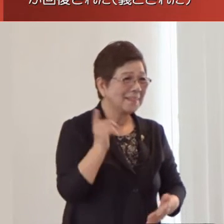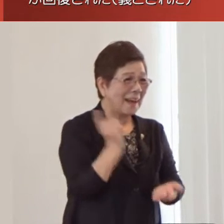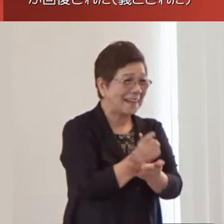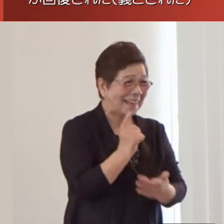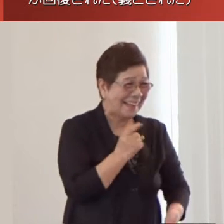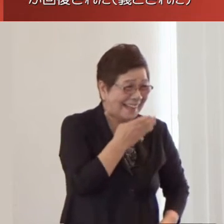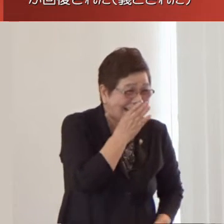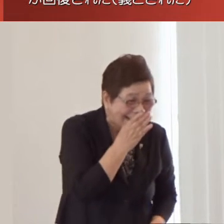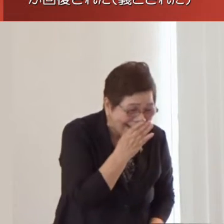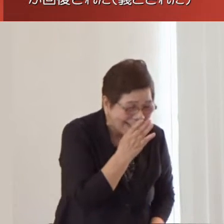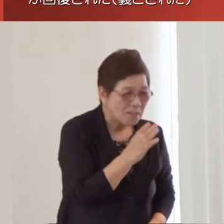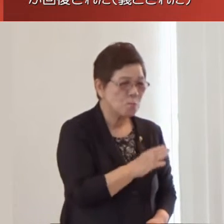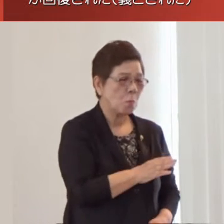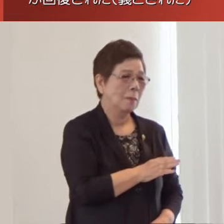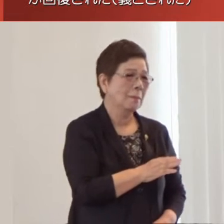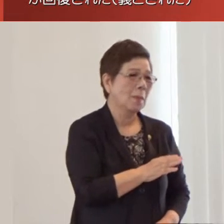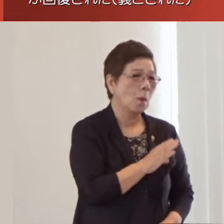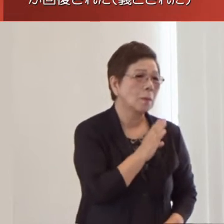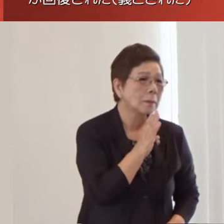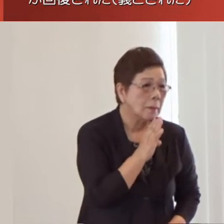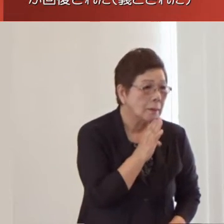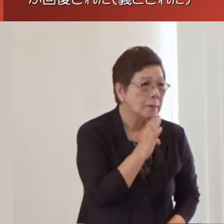です。